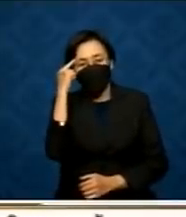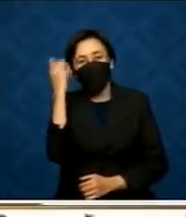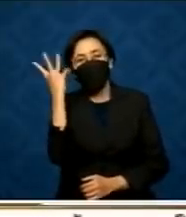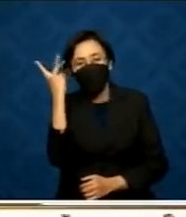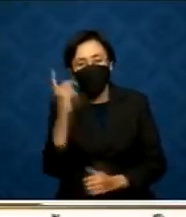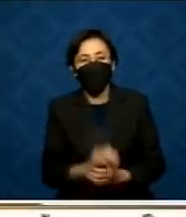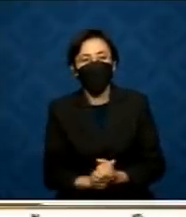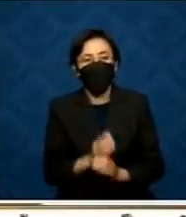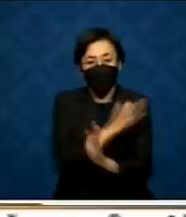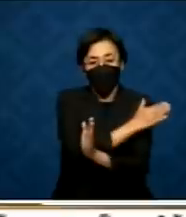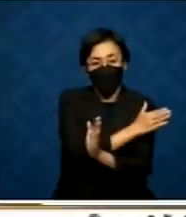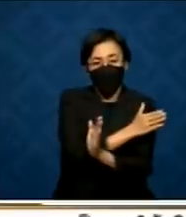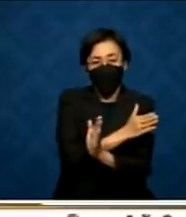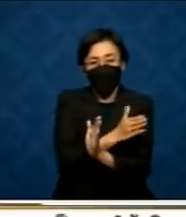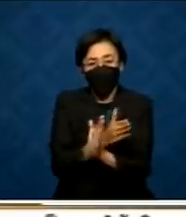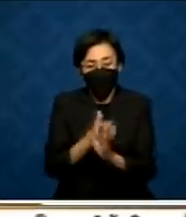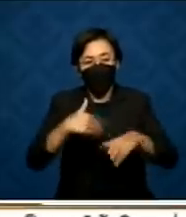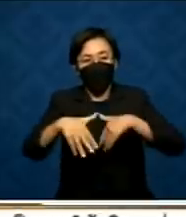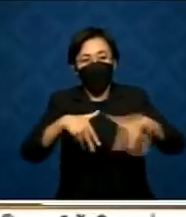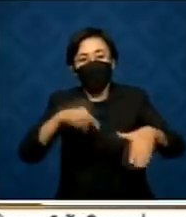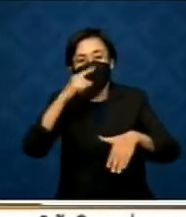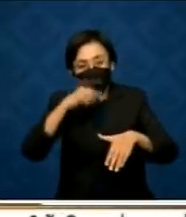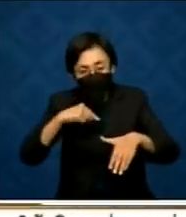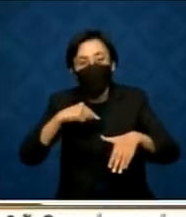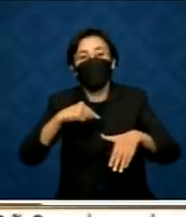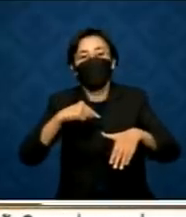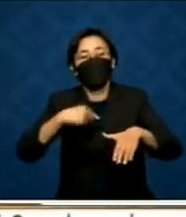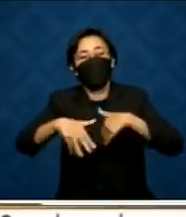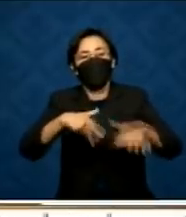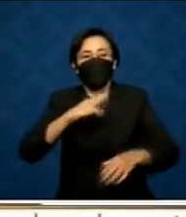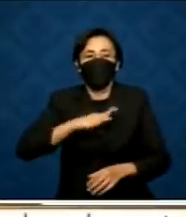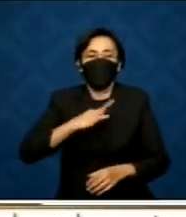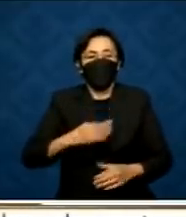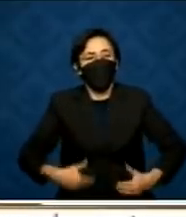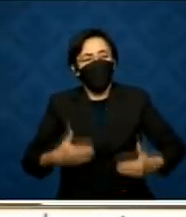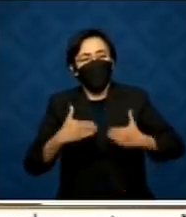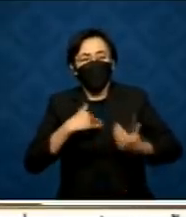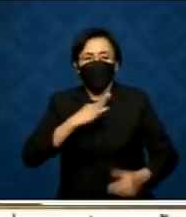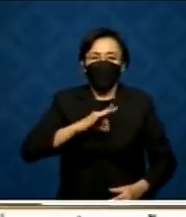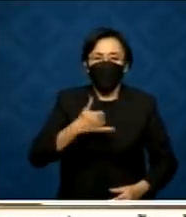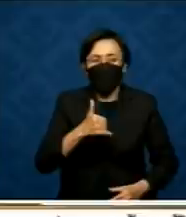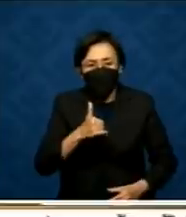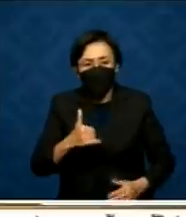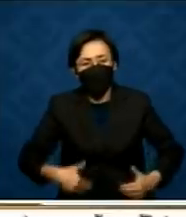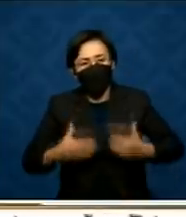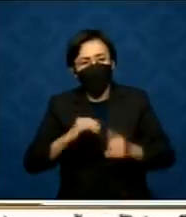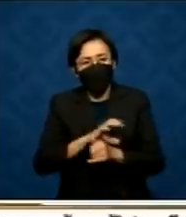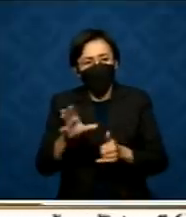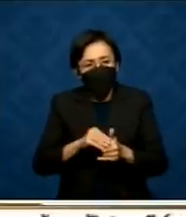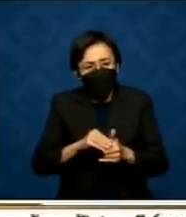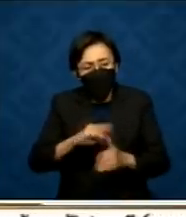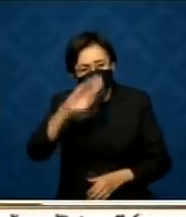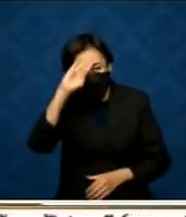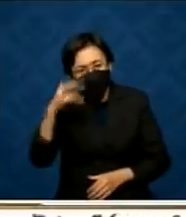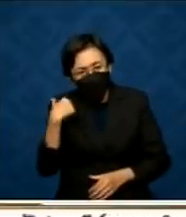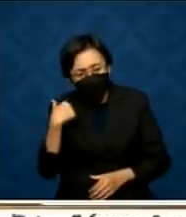เวลาที่ผ่านมาเนี่ยคนไทยเราเนี่ยพี่น้องประชาชนเนี่ยไม่เชื่อมั่นในชีวิตว่าจะรอดไม่รอดจะป่วยหรือไม่